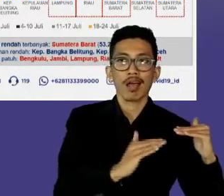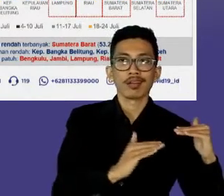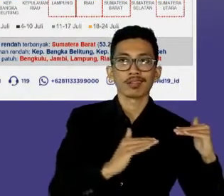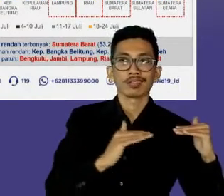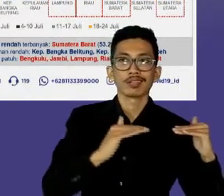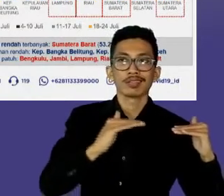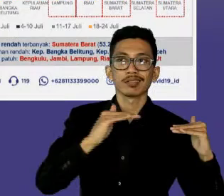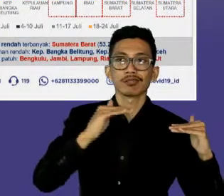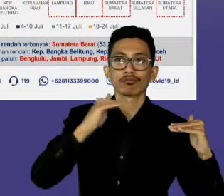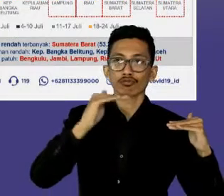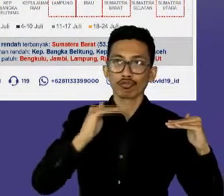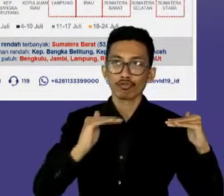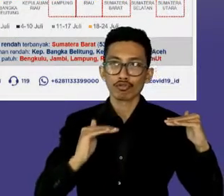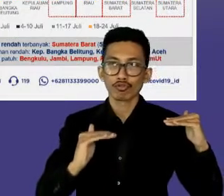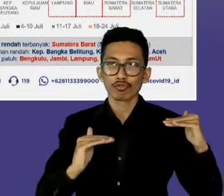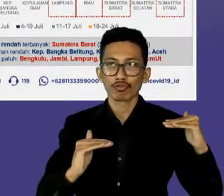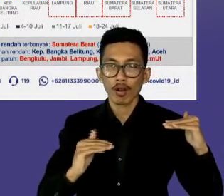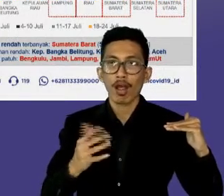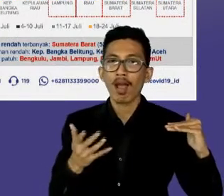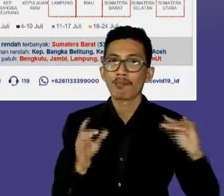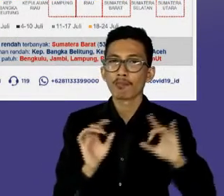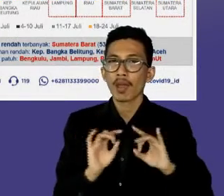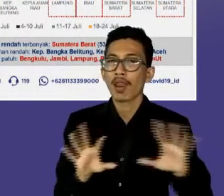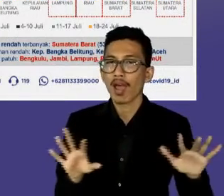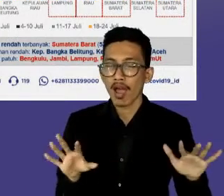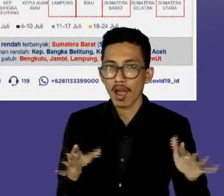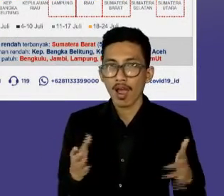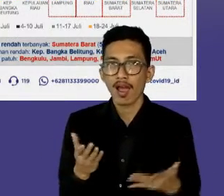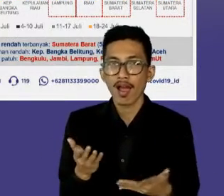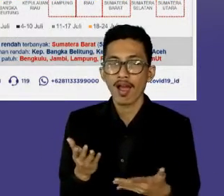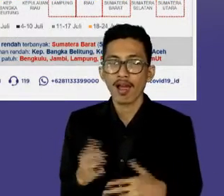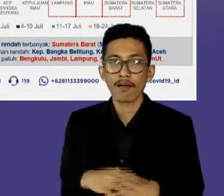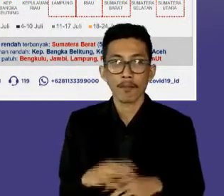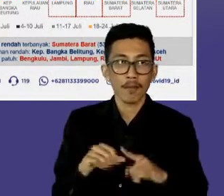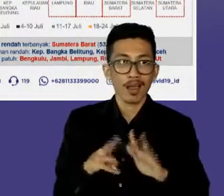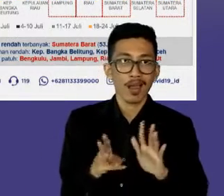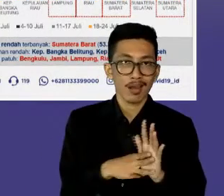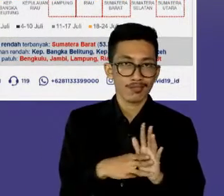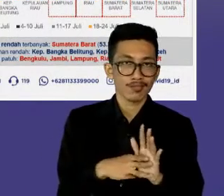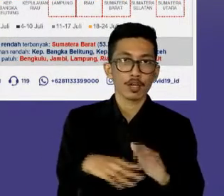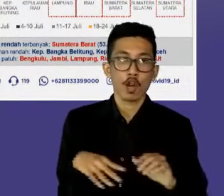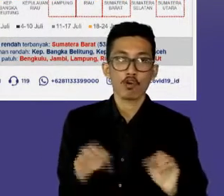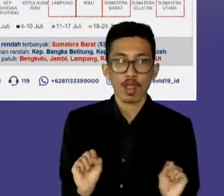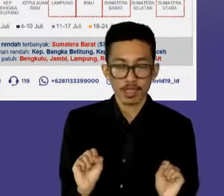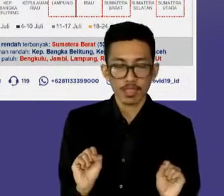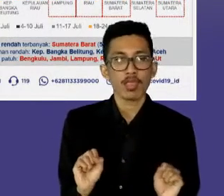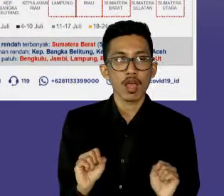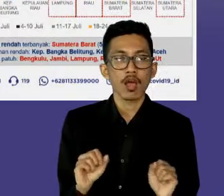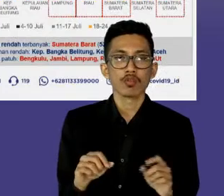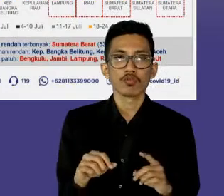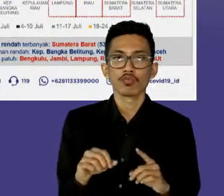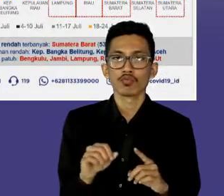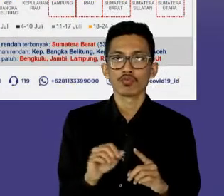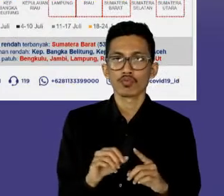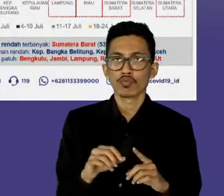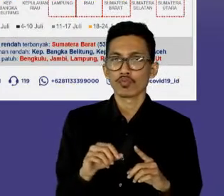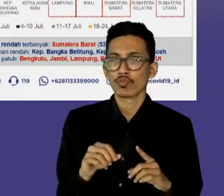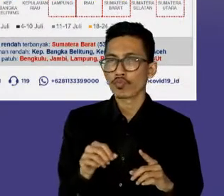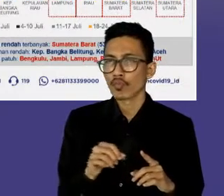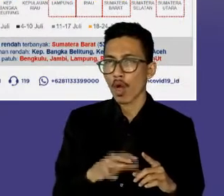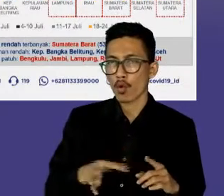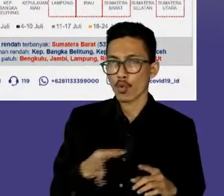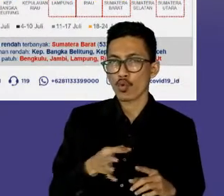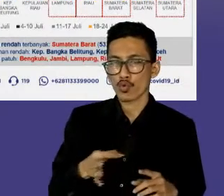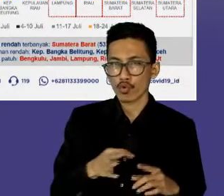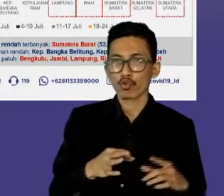Kemudian naik. Betul, ini yang kita bedakan. Jadi ternyata pada pelaksanaan PPKM darurat di Pulau Sumatera ini yang malahan berfluktuatif, dan